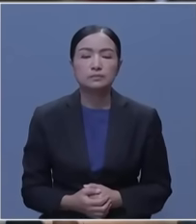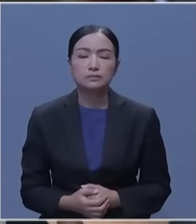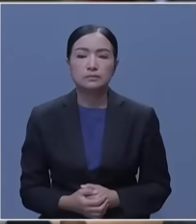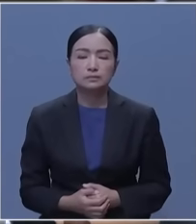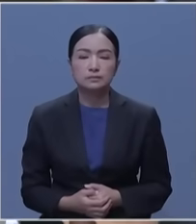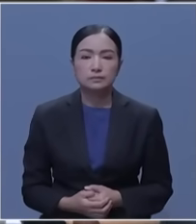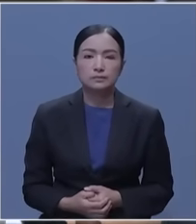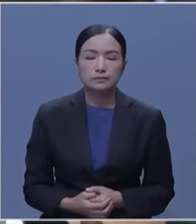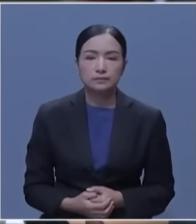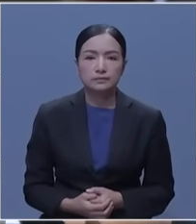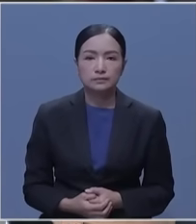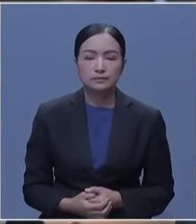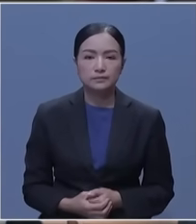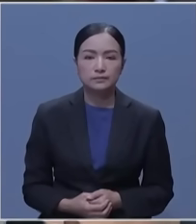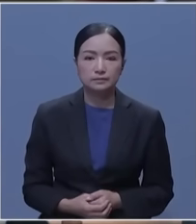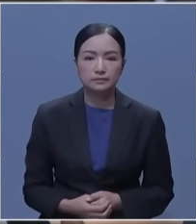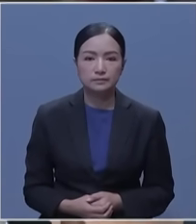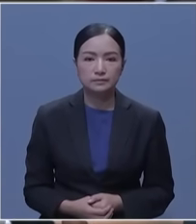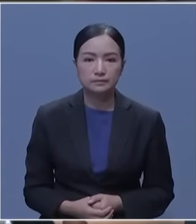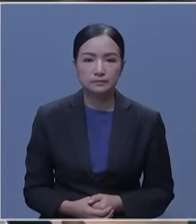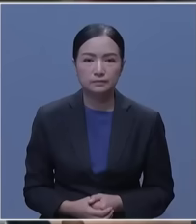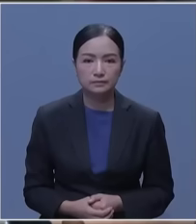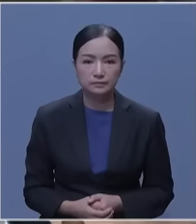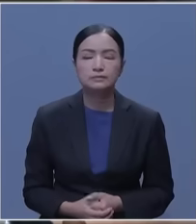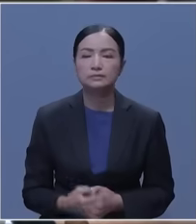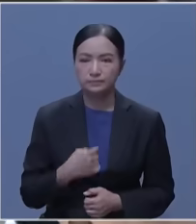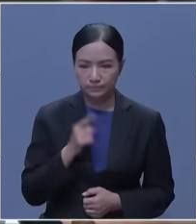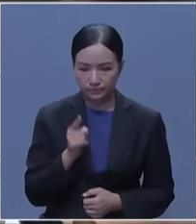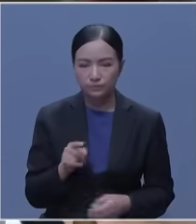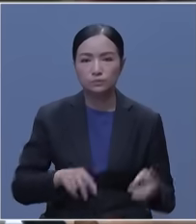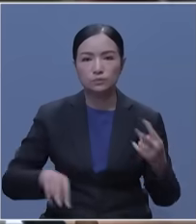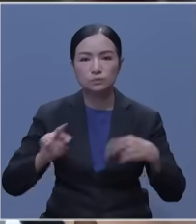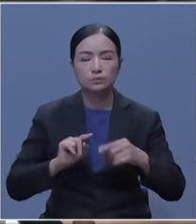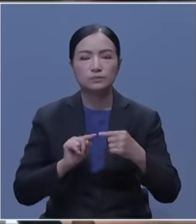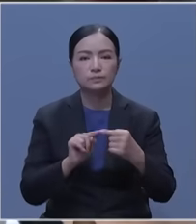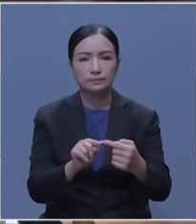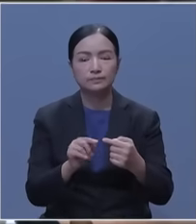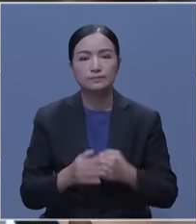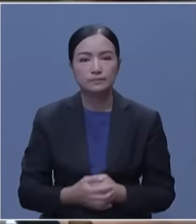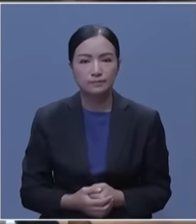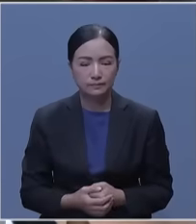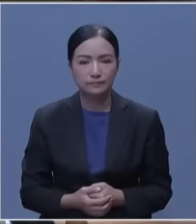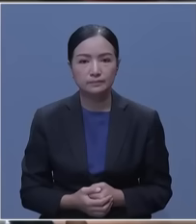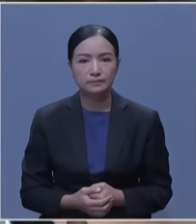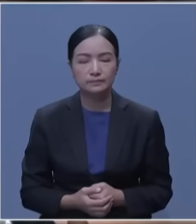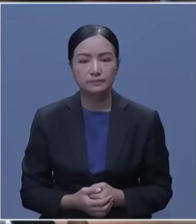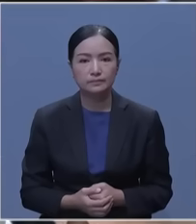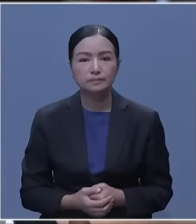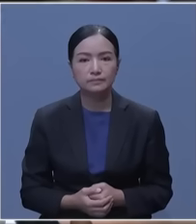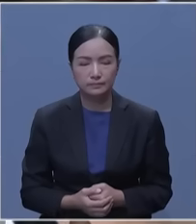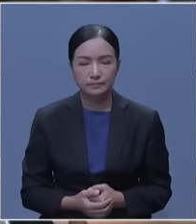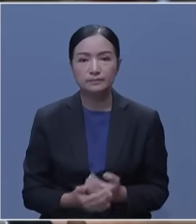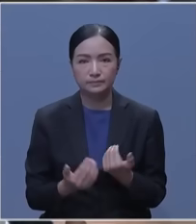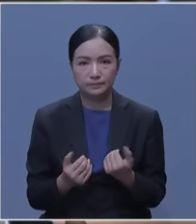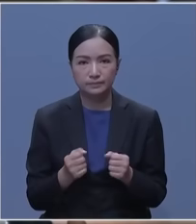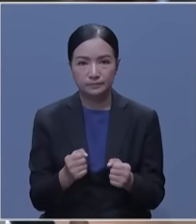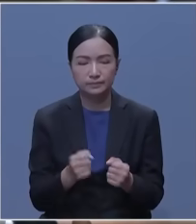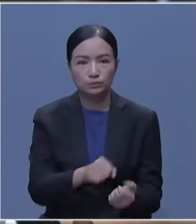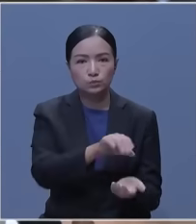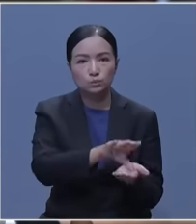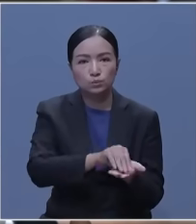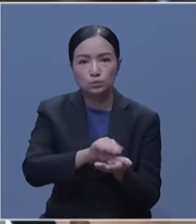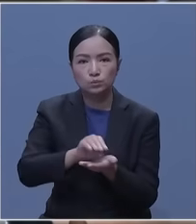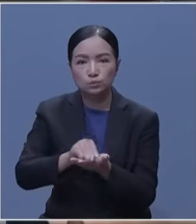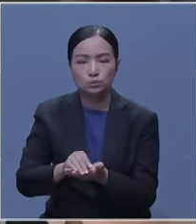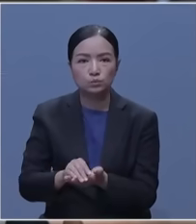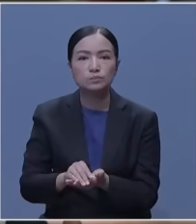การฟ้องร้องอะไรหรือเปล่า ก็เดี๋ยวคงต้องตรวจสอบกันต่อไปนะครับเบื้องต้นพยายามรวบรวมข้อที่จริงทั้งหมดนะครับพย